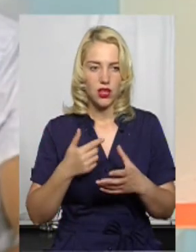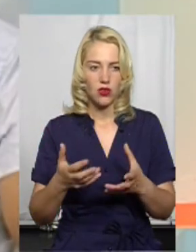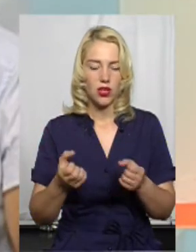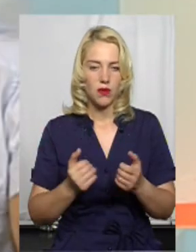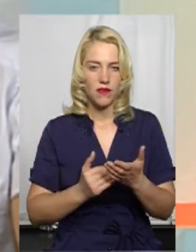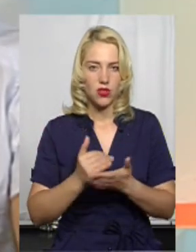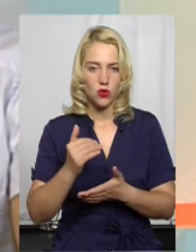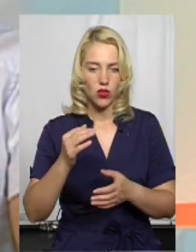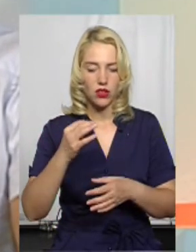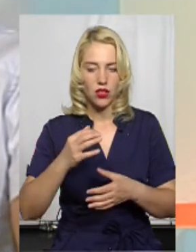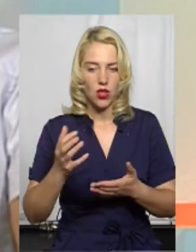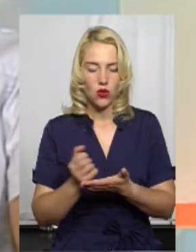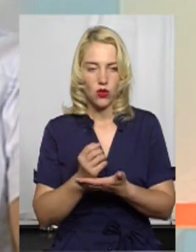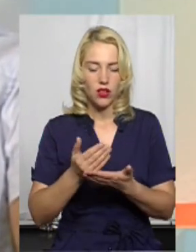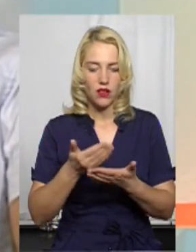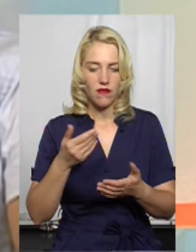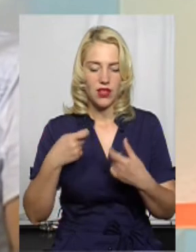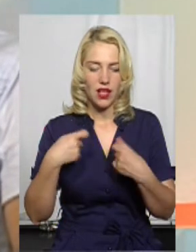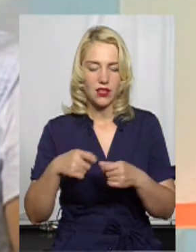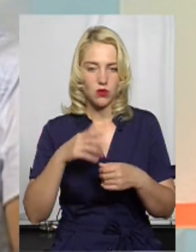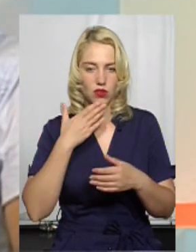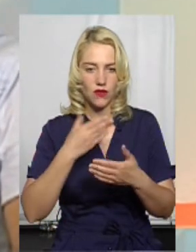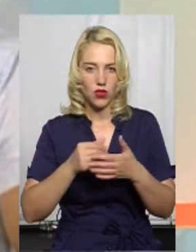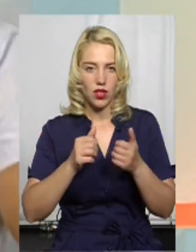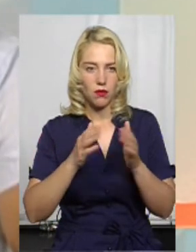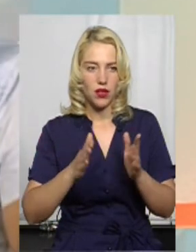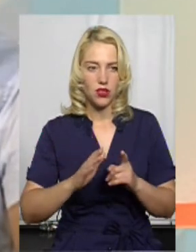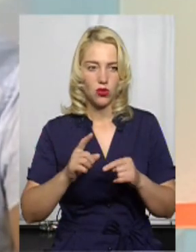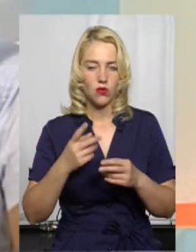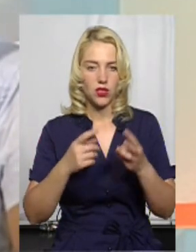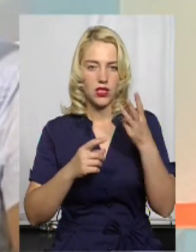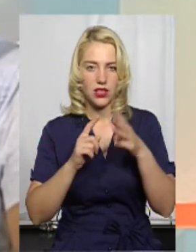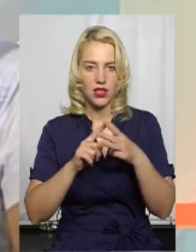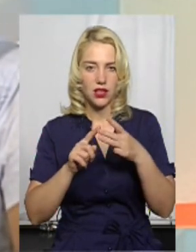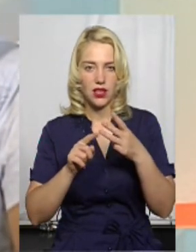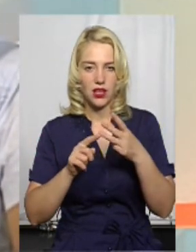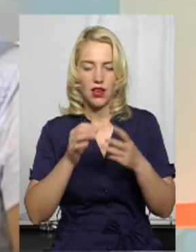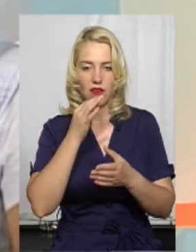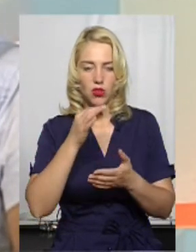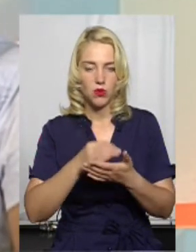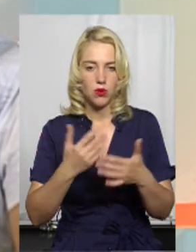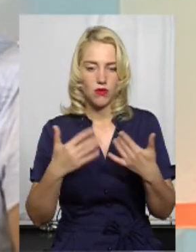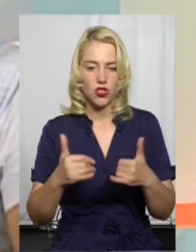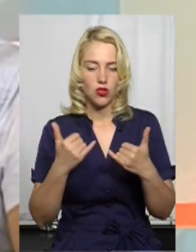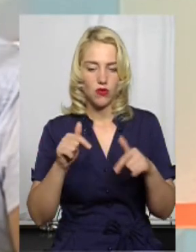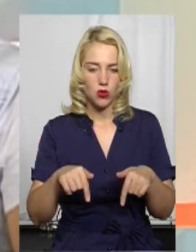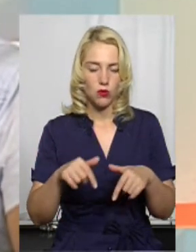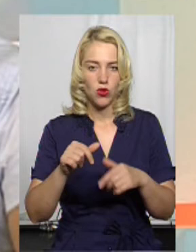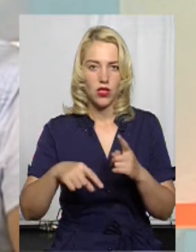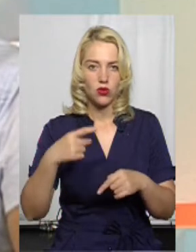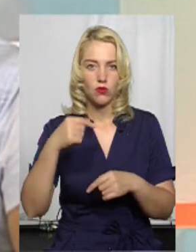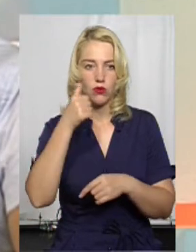високий дохід від експорту своїх партій. Тому ми за цих три чинники готові відповідати вже цього і наступного